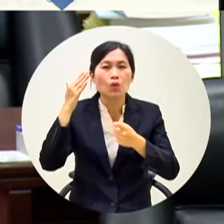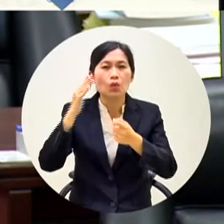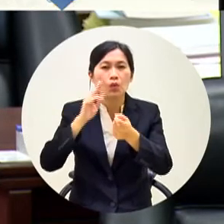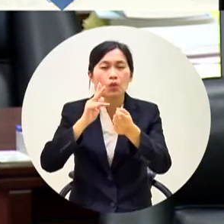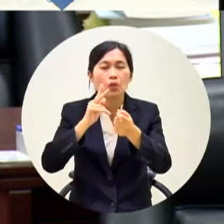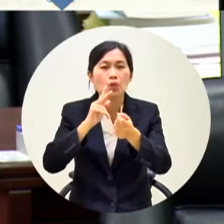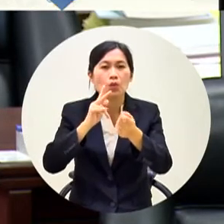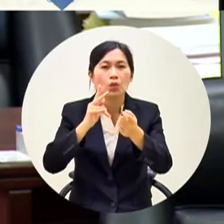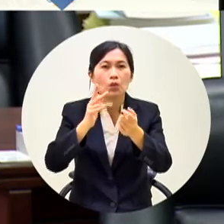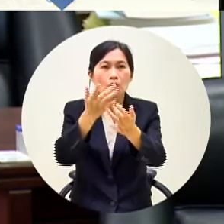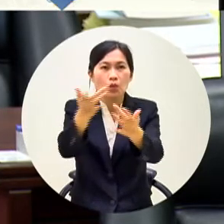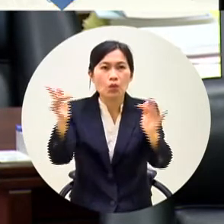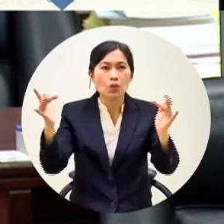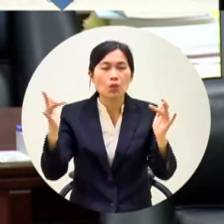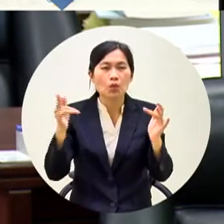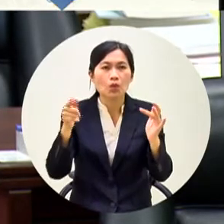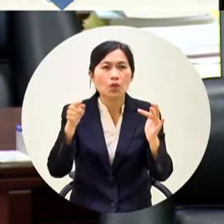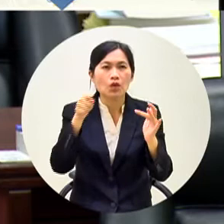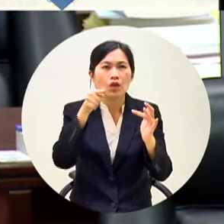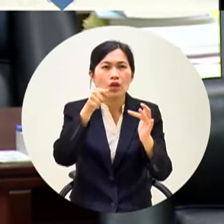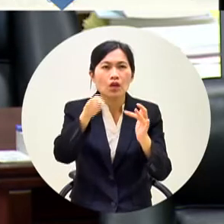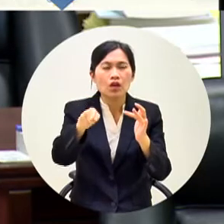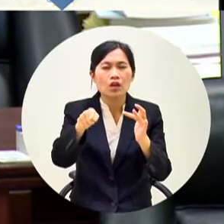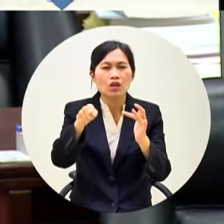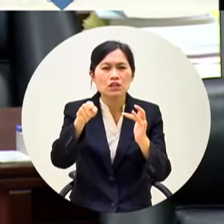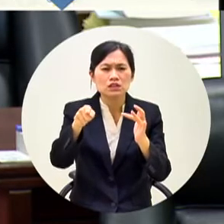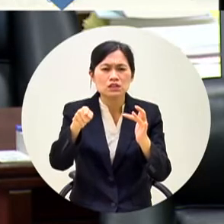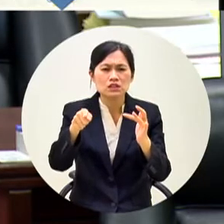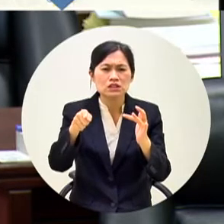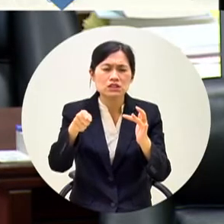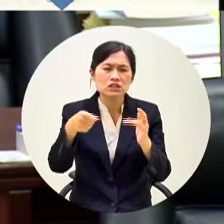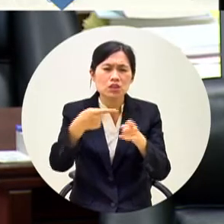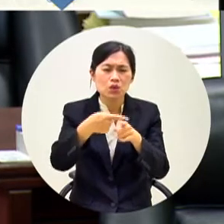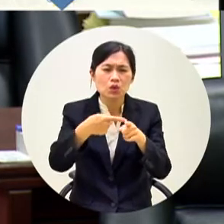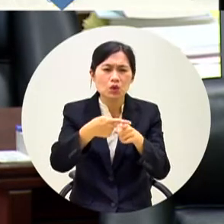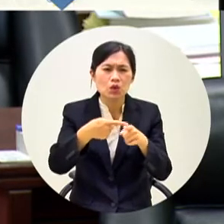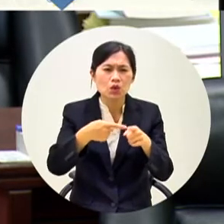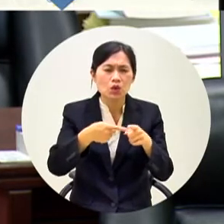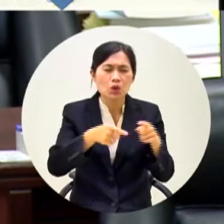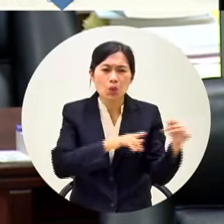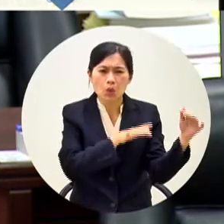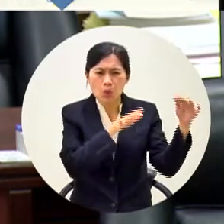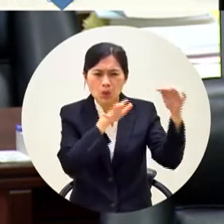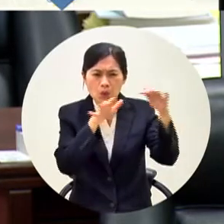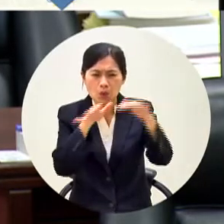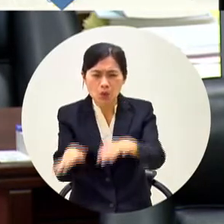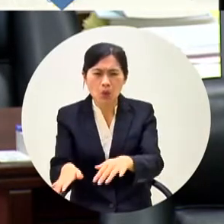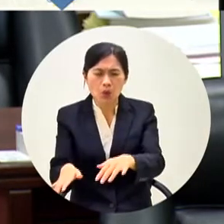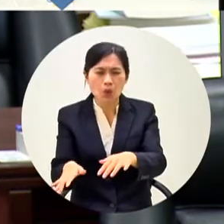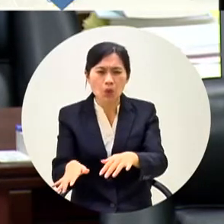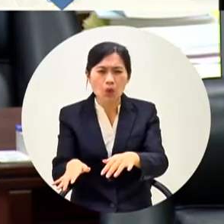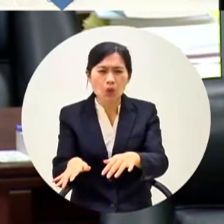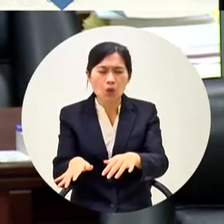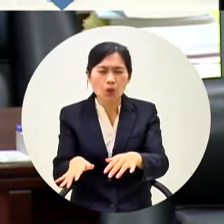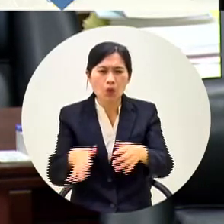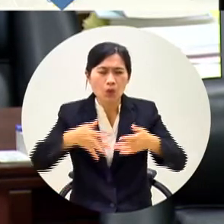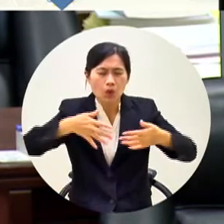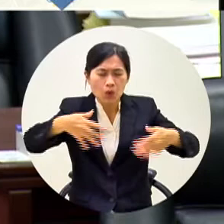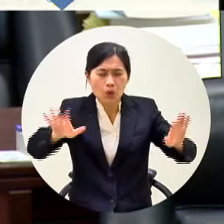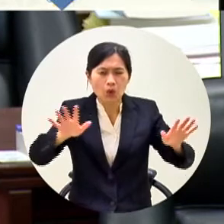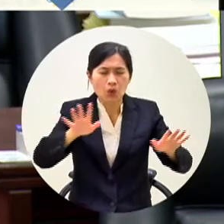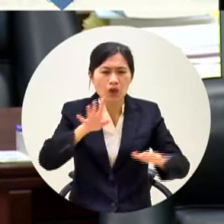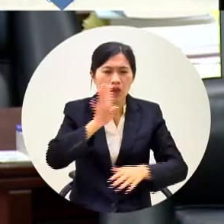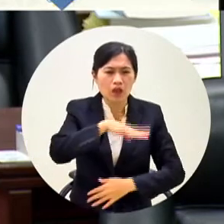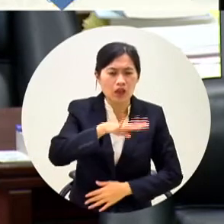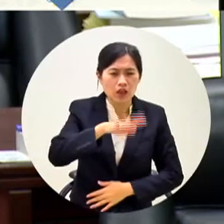路遮，你这进驻出入4-5千人，甚至林务高中学生啊，伫遐上下